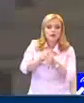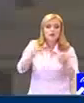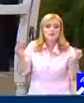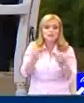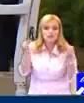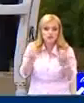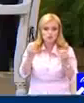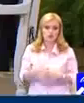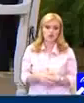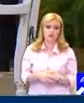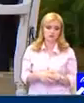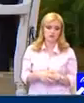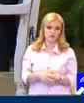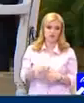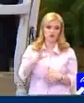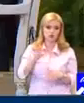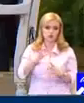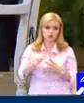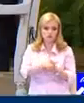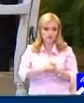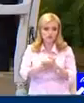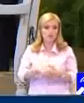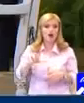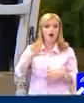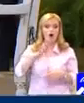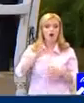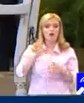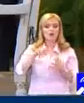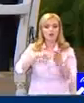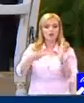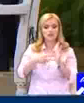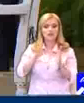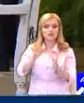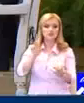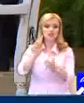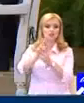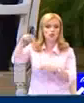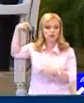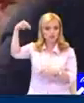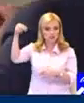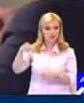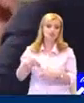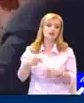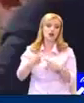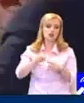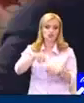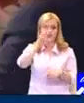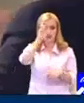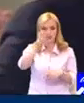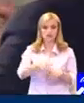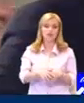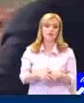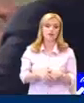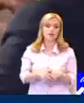том, чтобы La Viena, Putin va avea convorbiri cu președintele austriac și cancelarul Sebastian Kurz, iar seara va avea un dineu cu liderii din domeniul